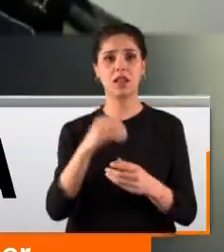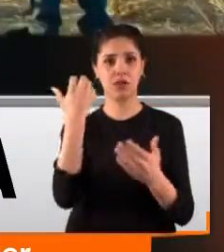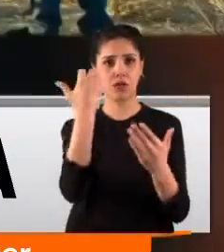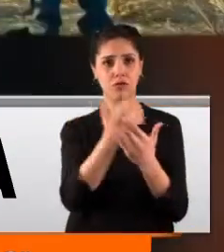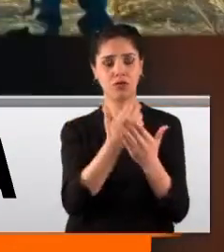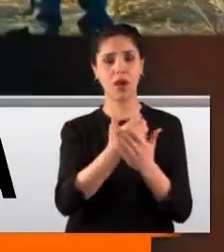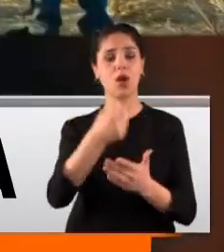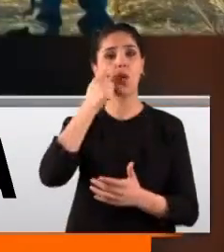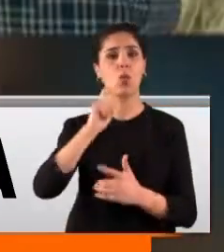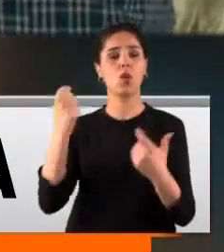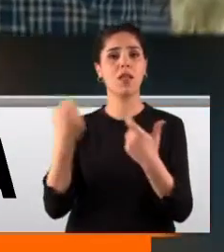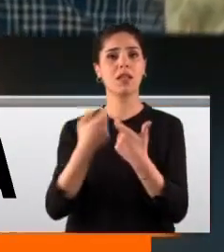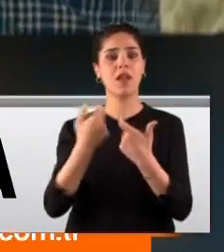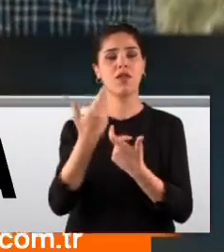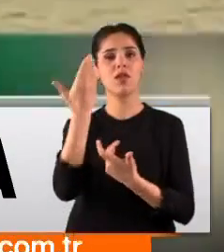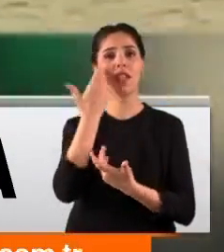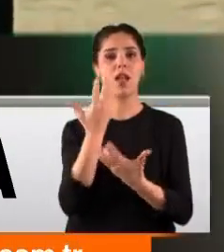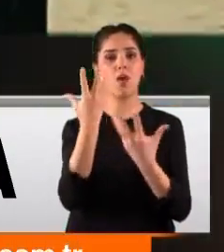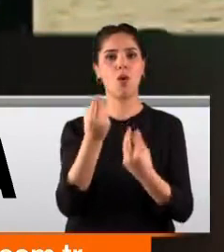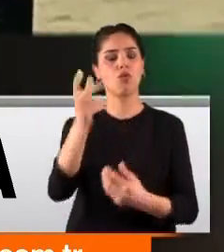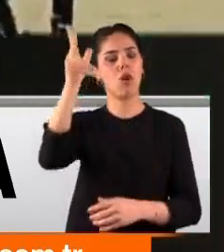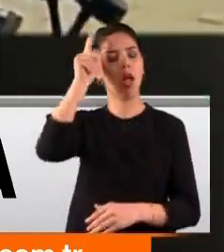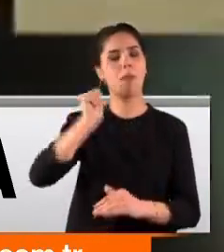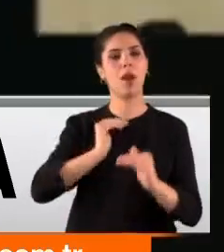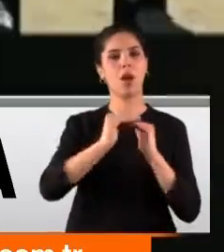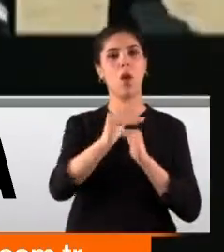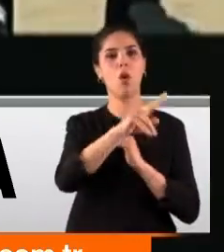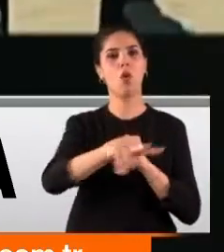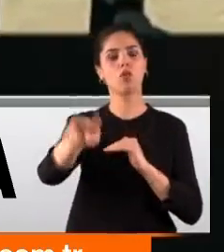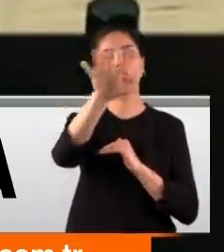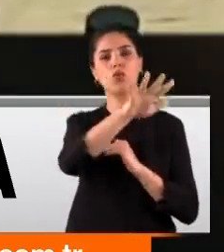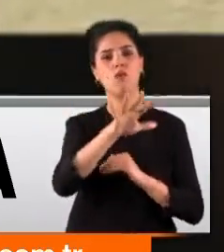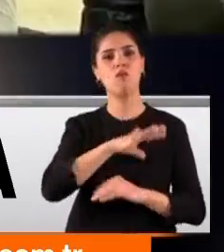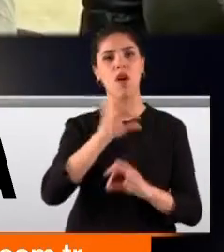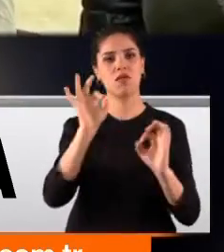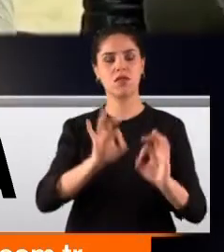Ukrayna Savaşı'na sadece seyirci kalan bir Amerikan ordusu var şu an.